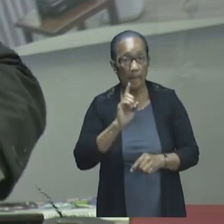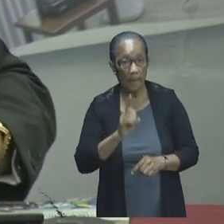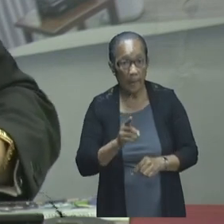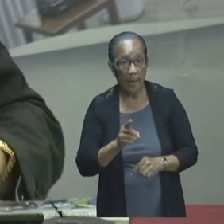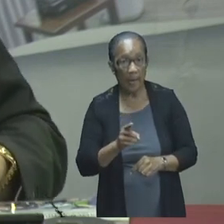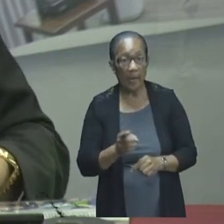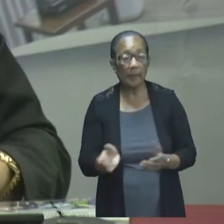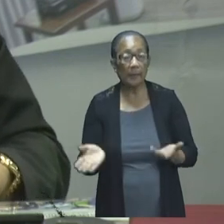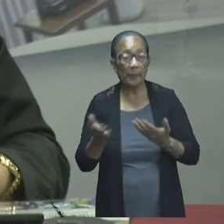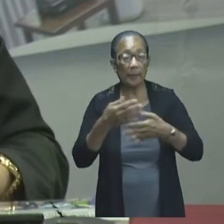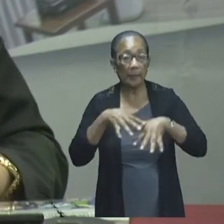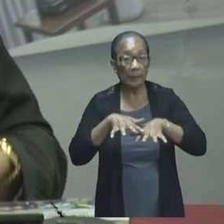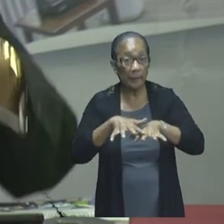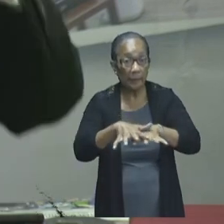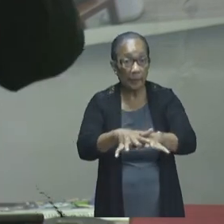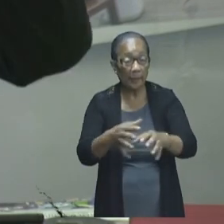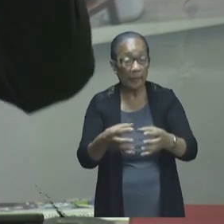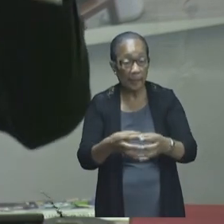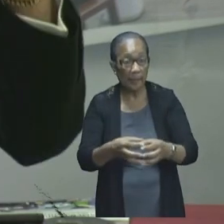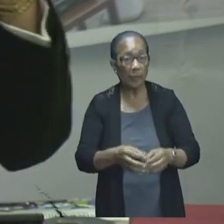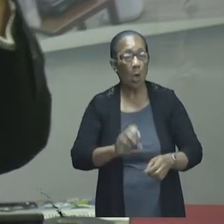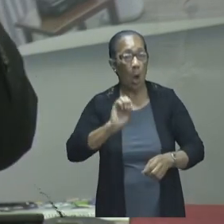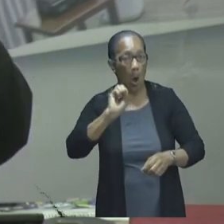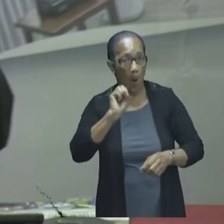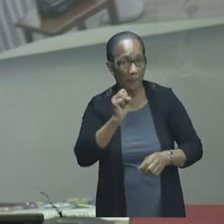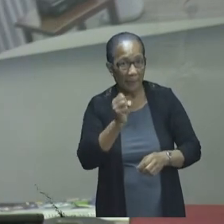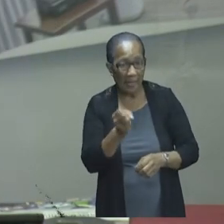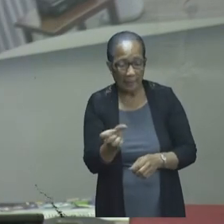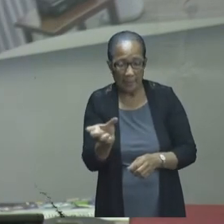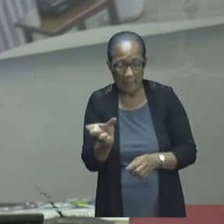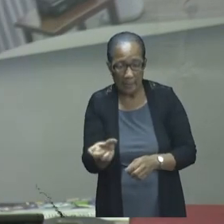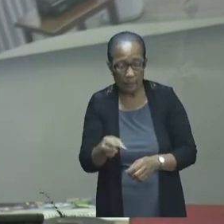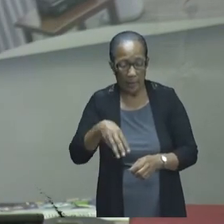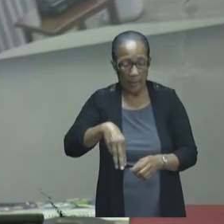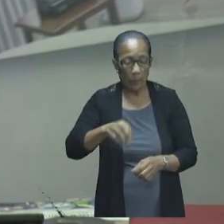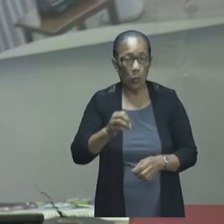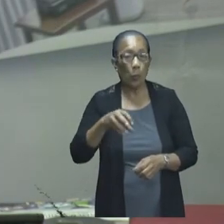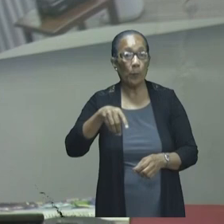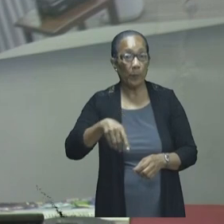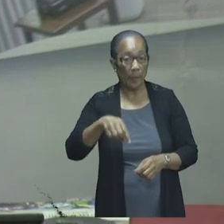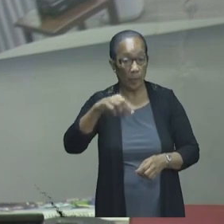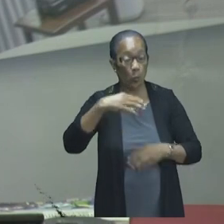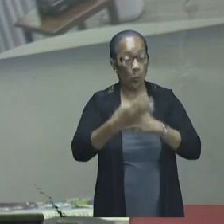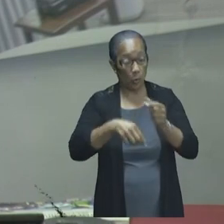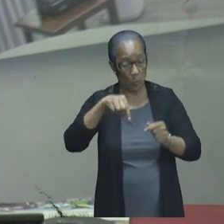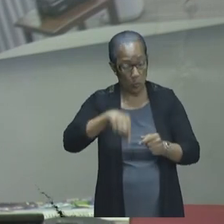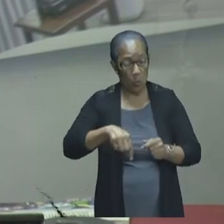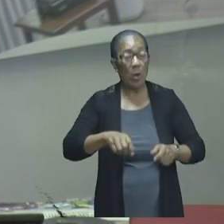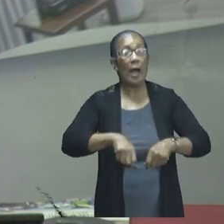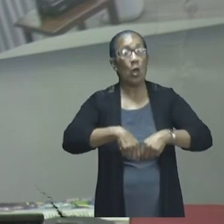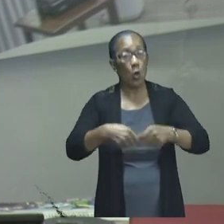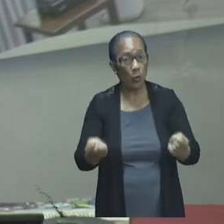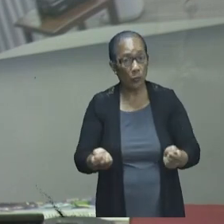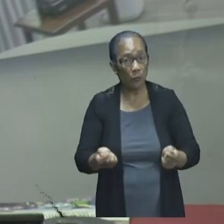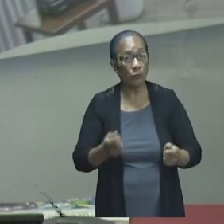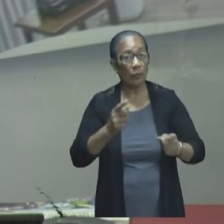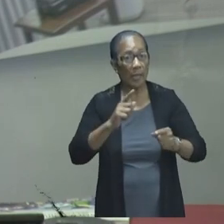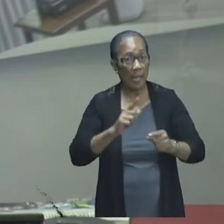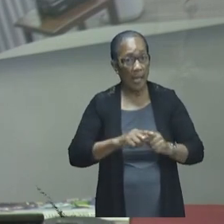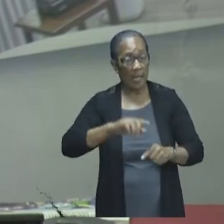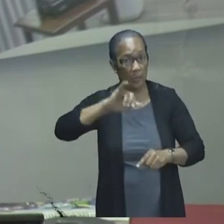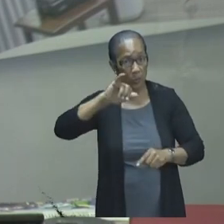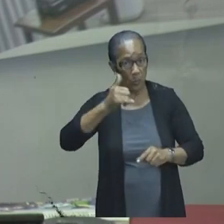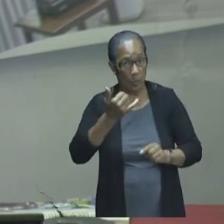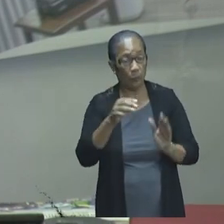geïntegreerd want een deel van emily dat wordt nu uitgevoerd en herstel